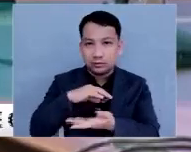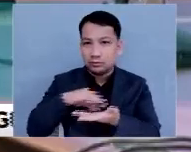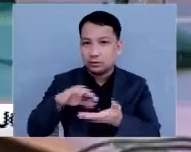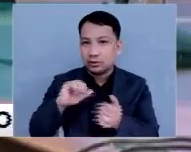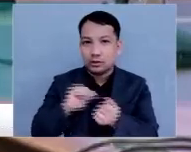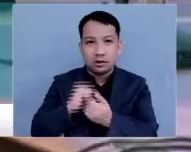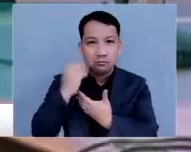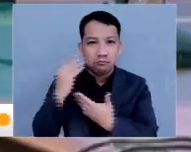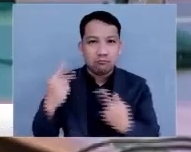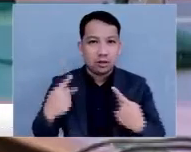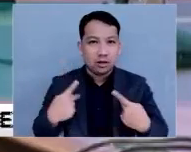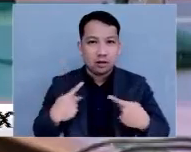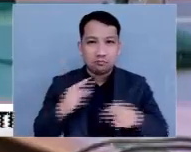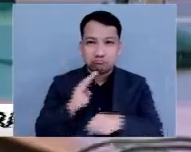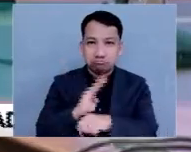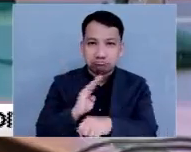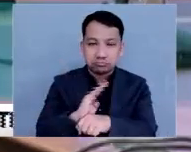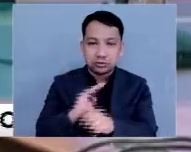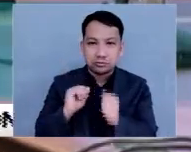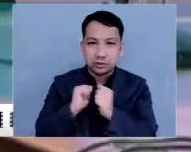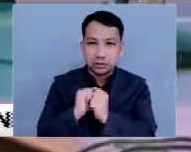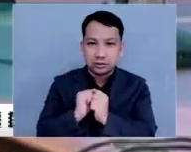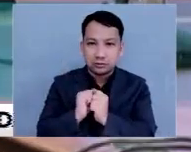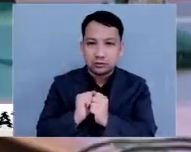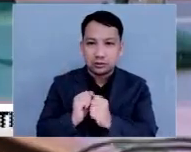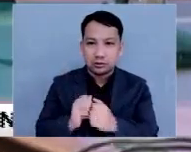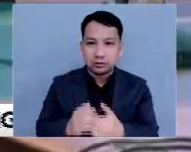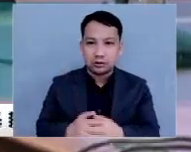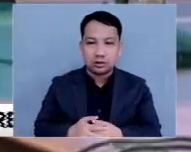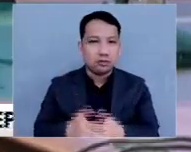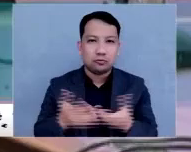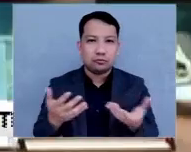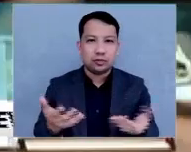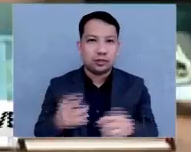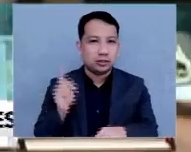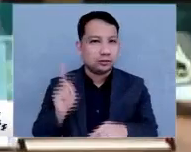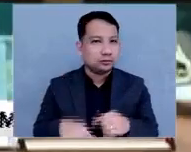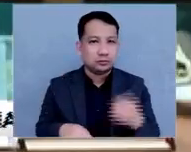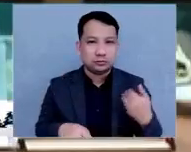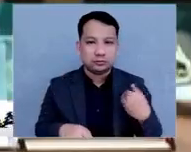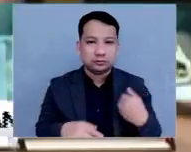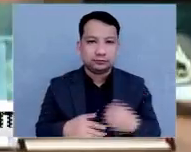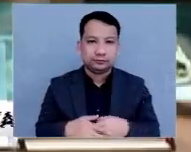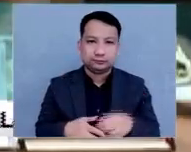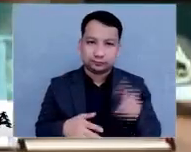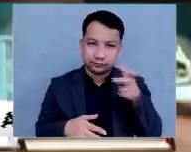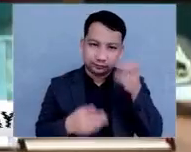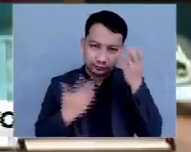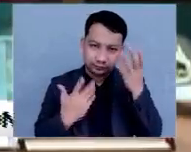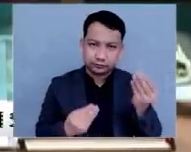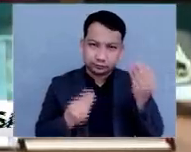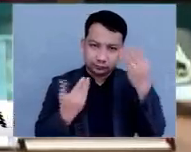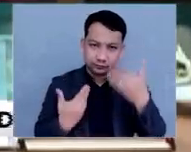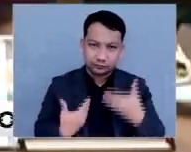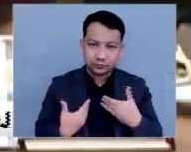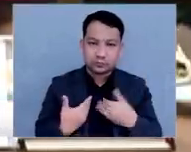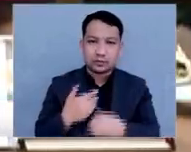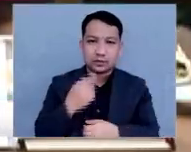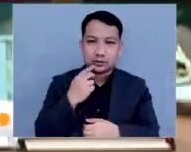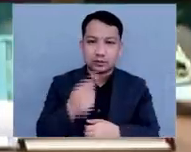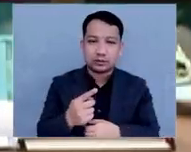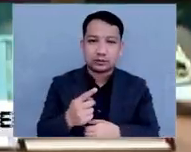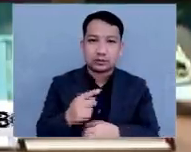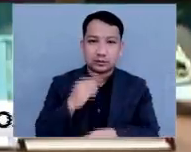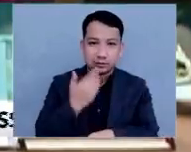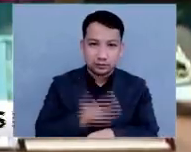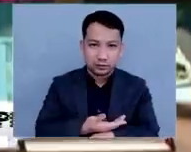kayong negosyo together Wala po ni isa po your owner so we've heard may nakuha ring impormasyon si ontiveros na may anak